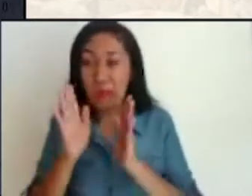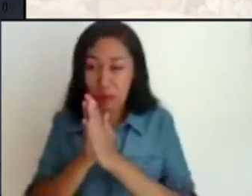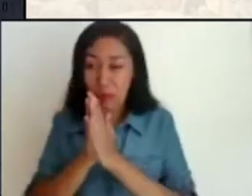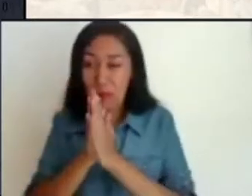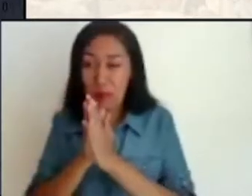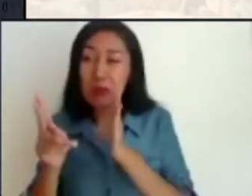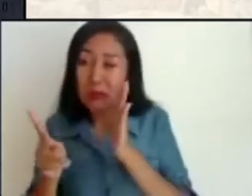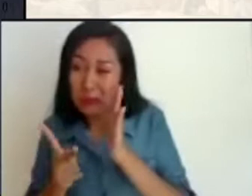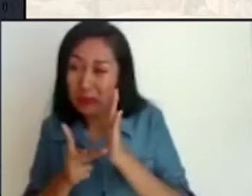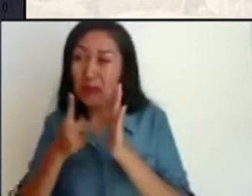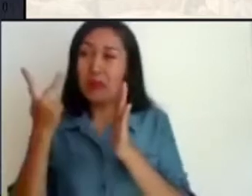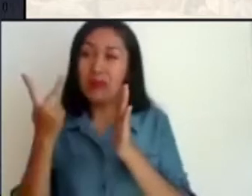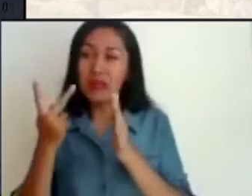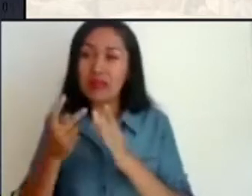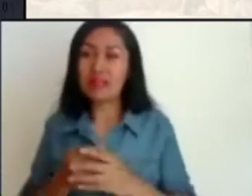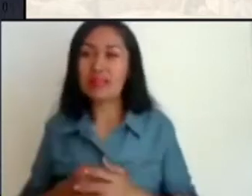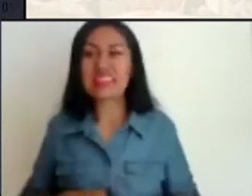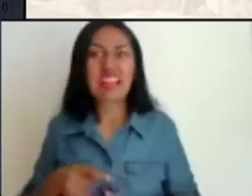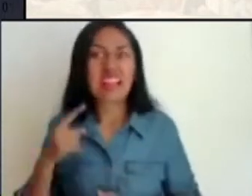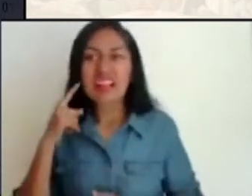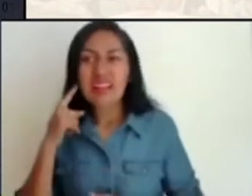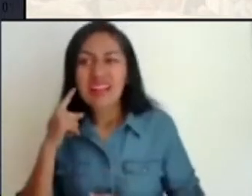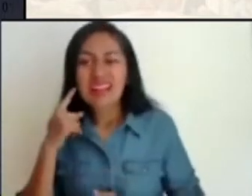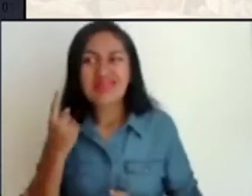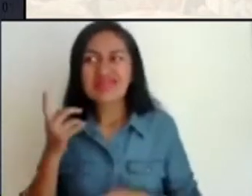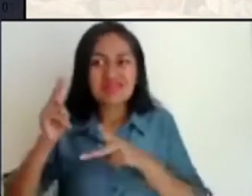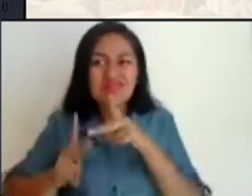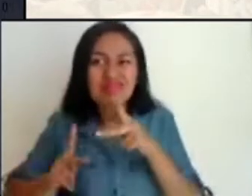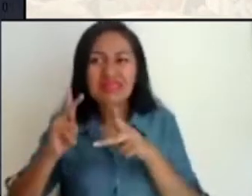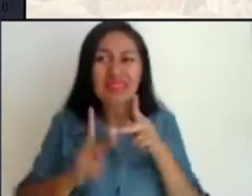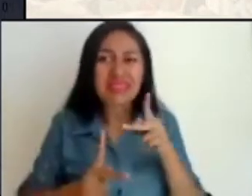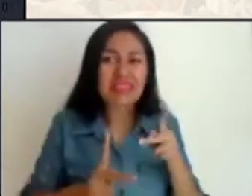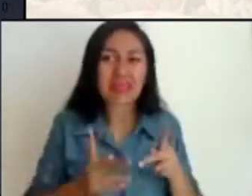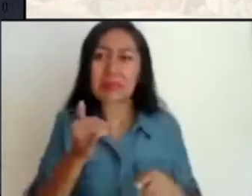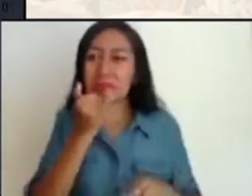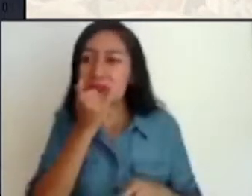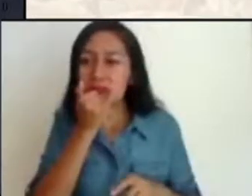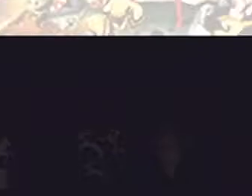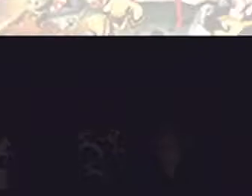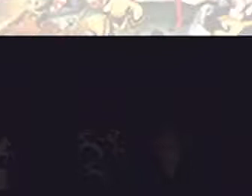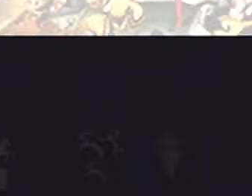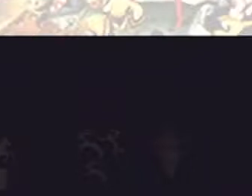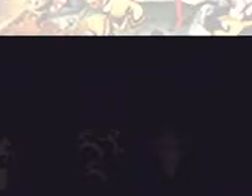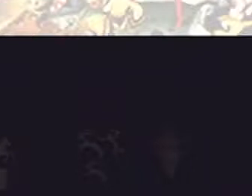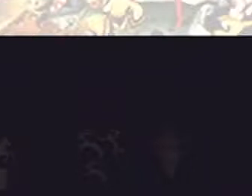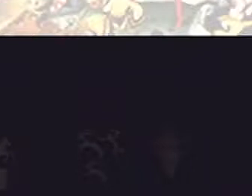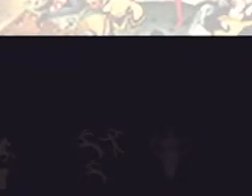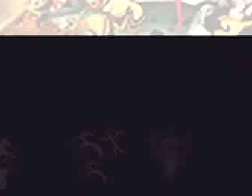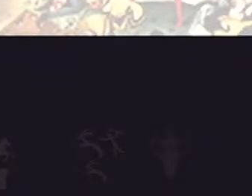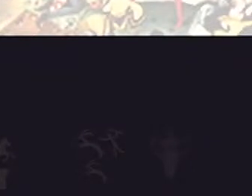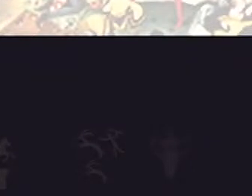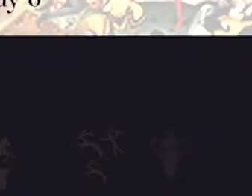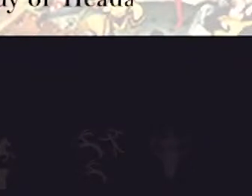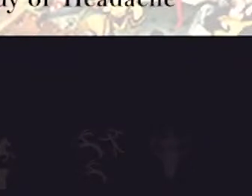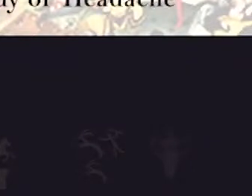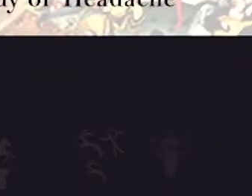Si vuoi ripetere un po', Giorgio, perché in una parte il suono è stato fuori. Nella